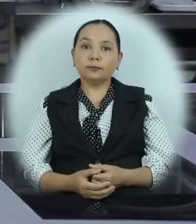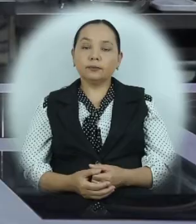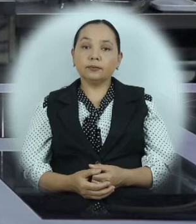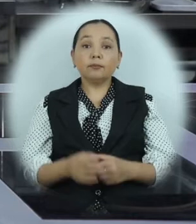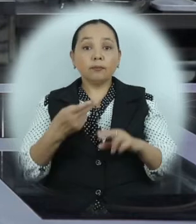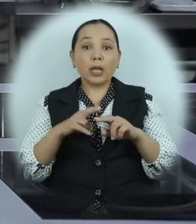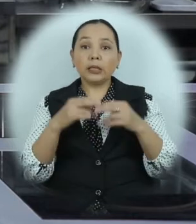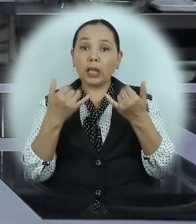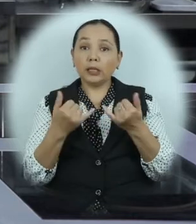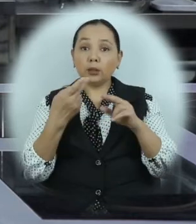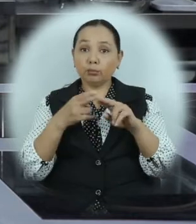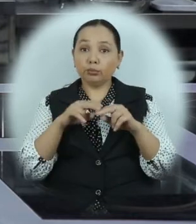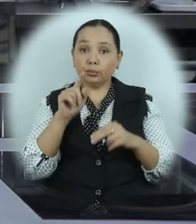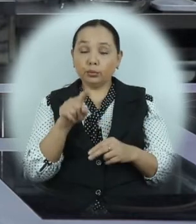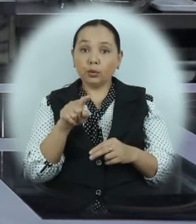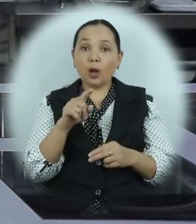Ana endi bu